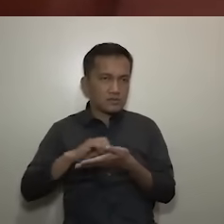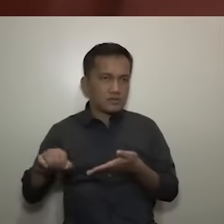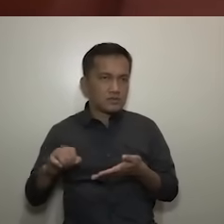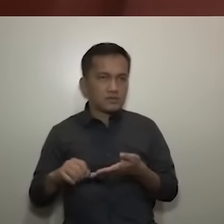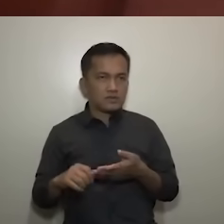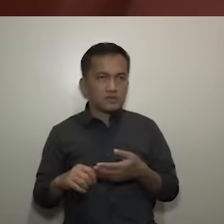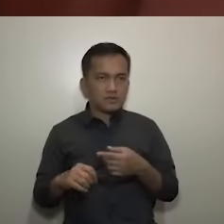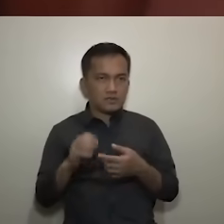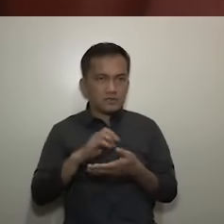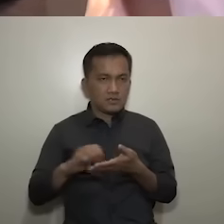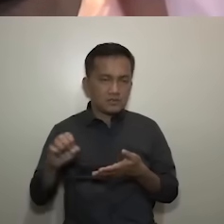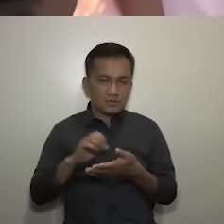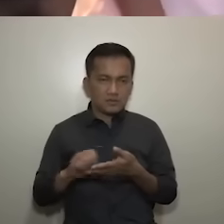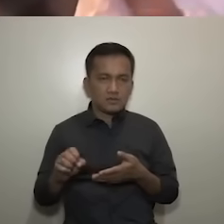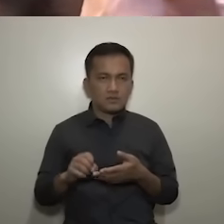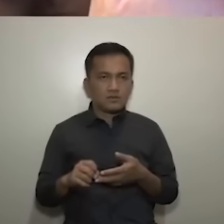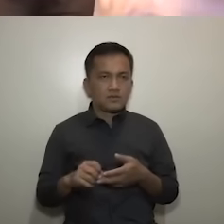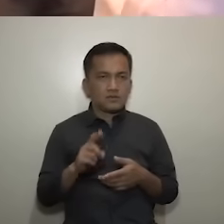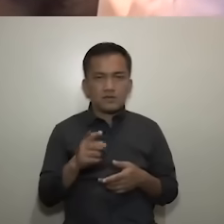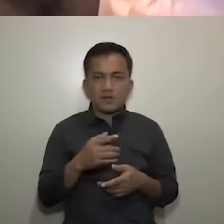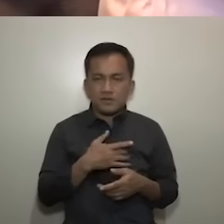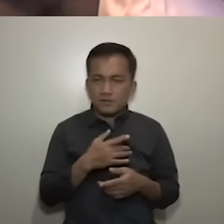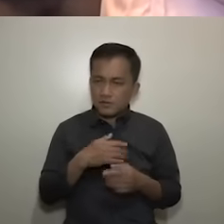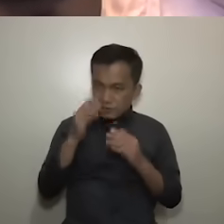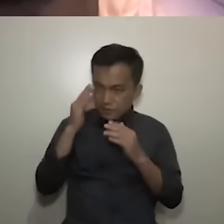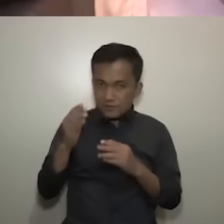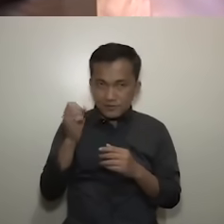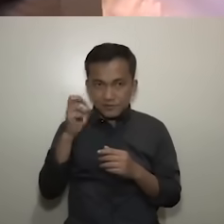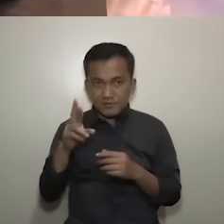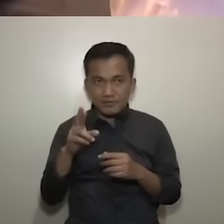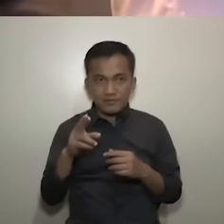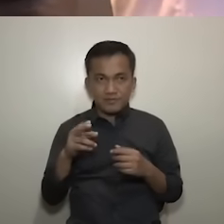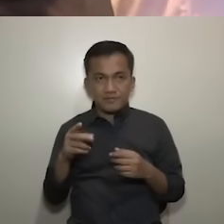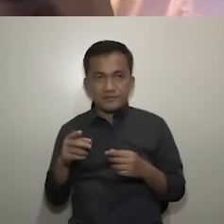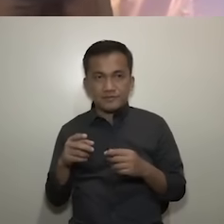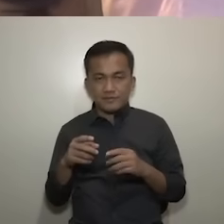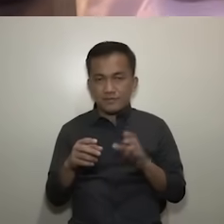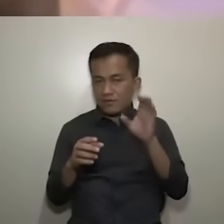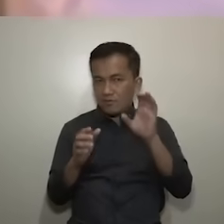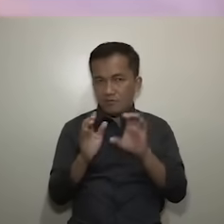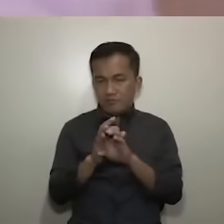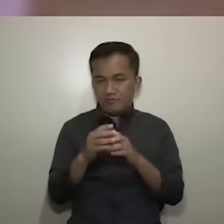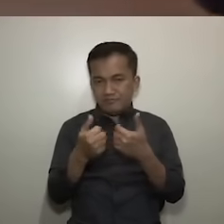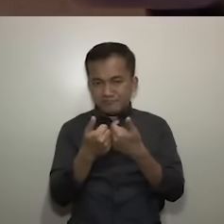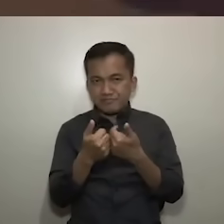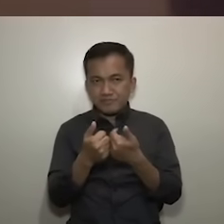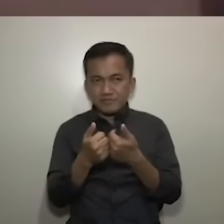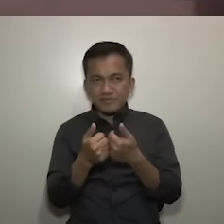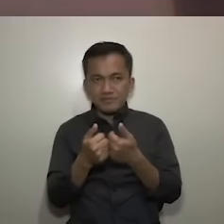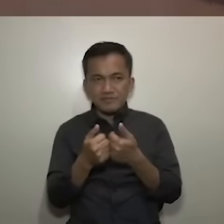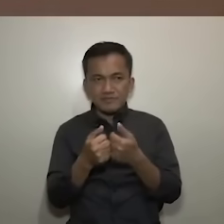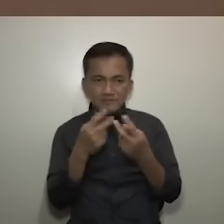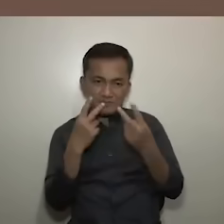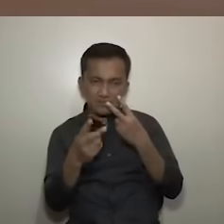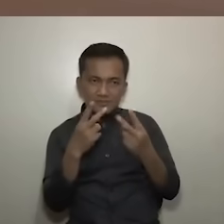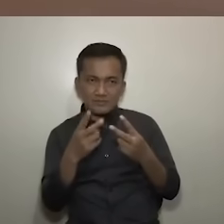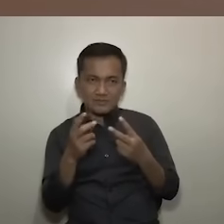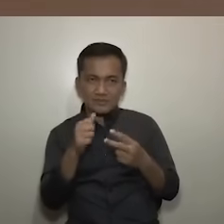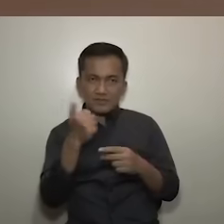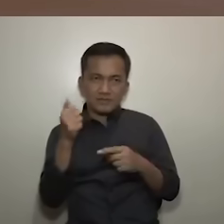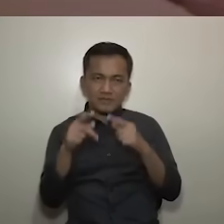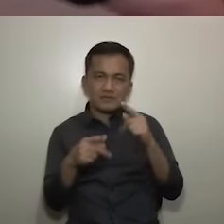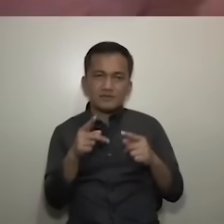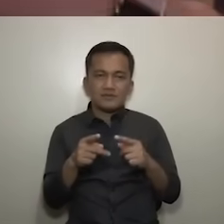eh. Hindi siya technician. Pati ako dinamay. Anong naramdaman nyo, sir? Kunya, nakagalito yung mukha yung girlfriend nyo na pinagpipiesta ng mata ng mga ibang